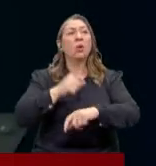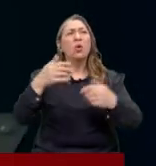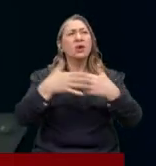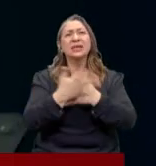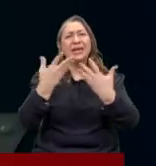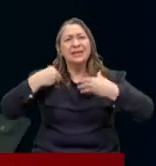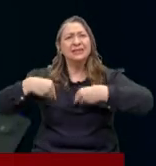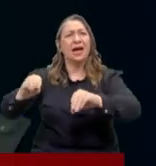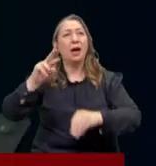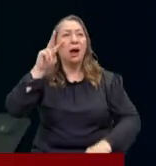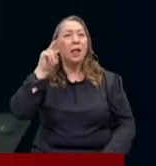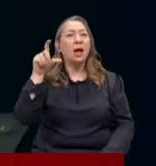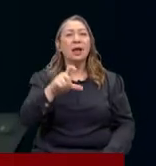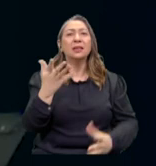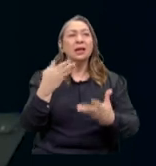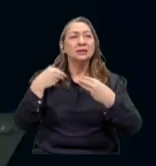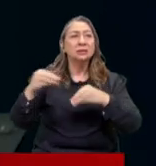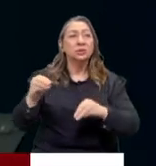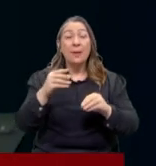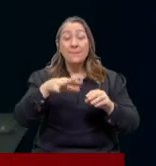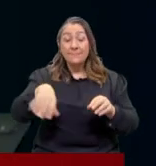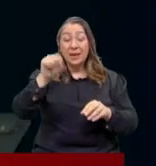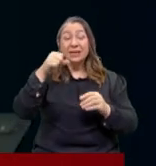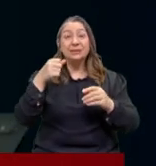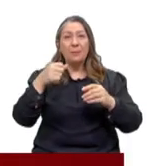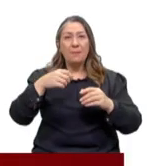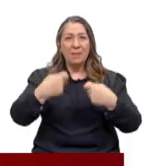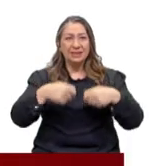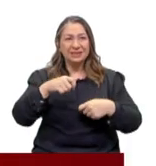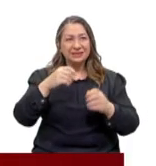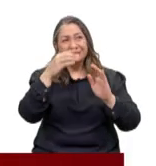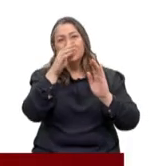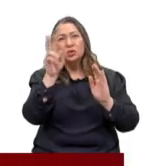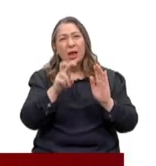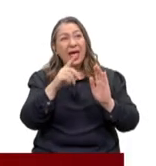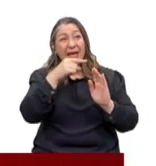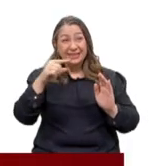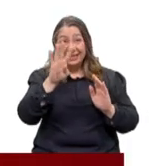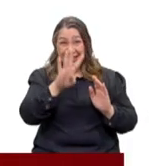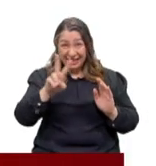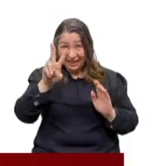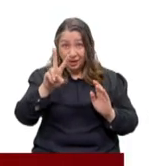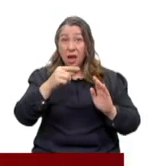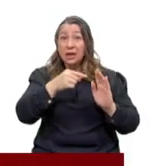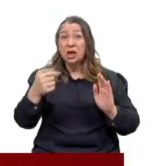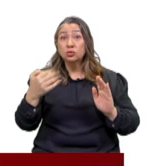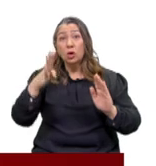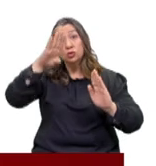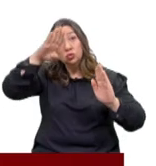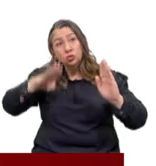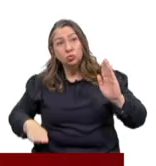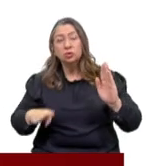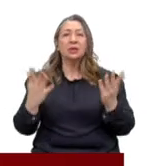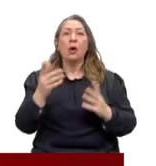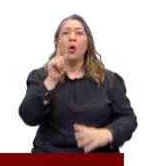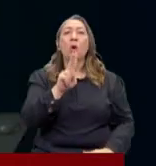kadar sattılar? Sadece Aralık ayında ne kadar satmışlar? Merkez Bankası'nın bilançosundaki döviz rezervi -47'den -64'e düşmüş. Demek ki ne